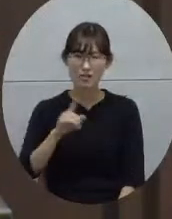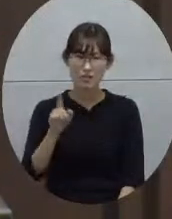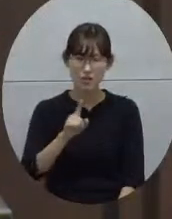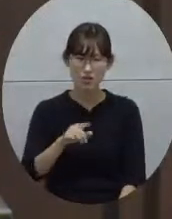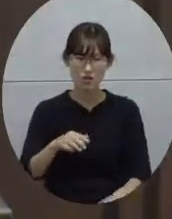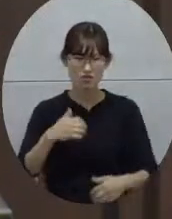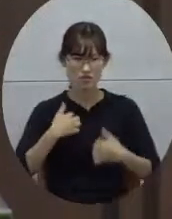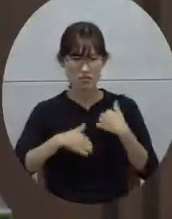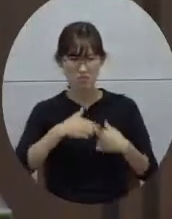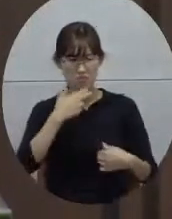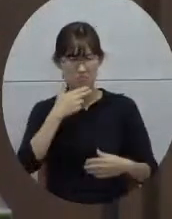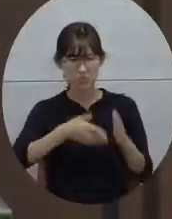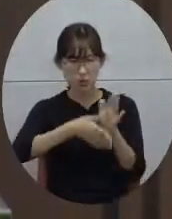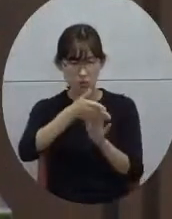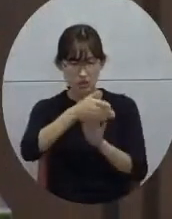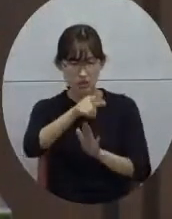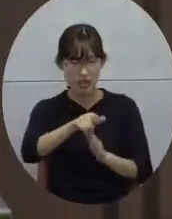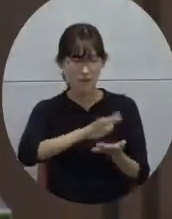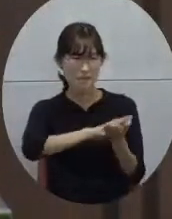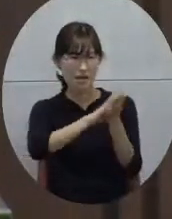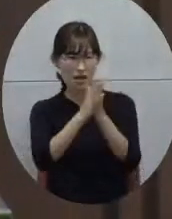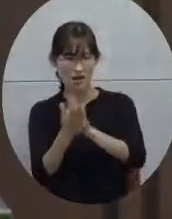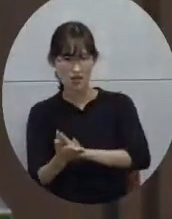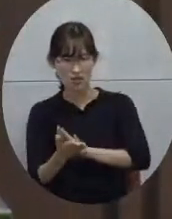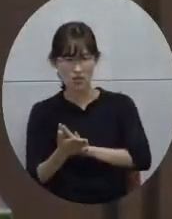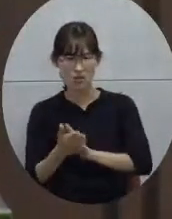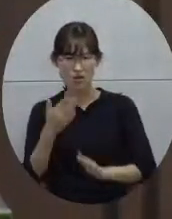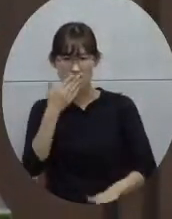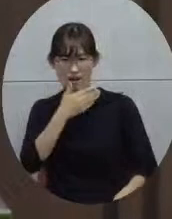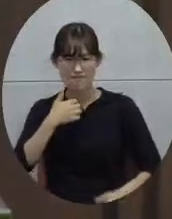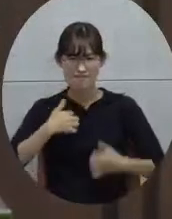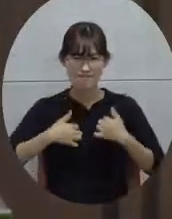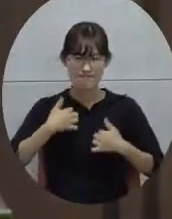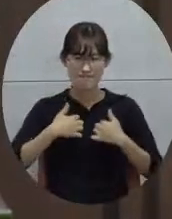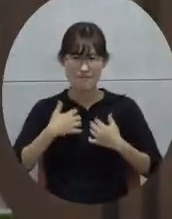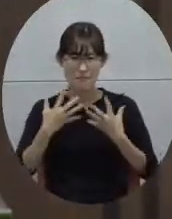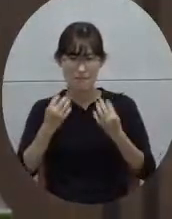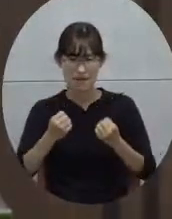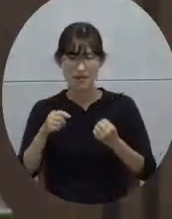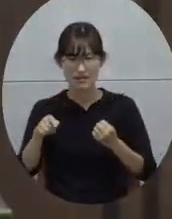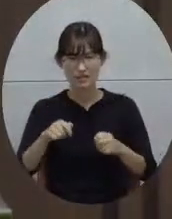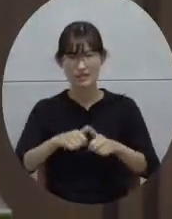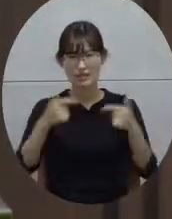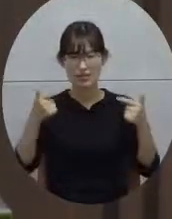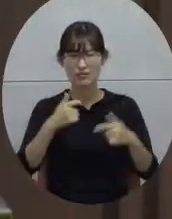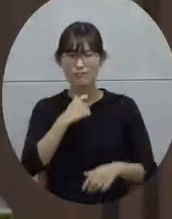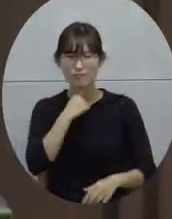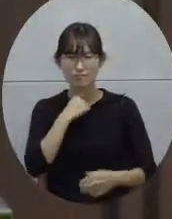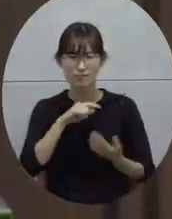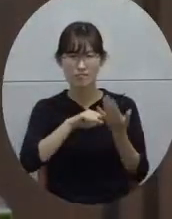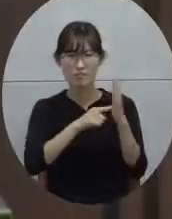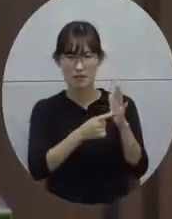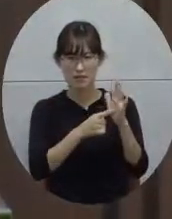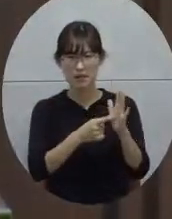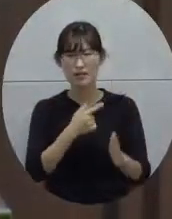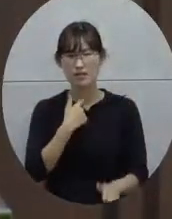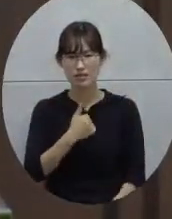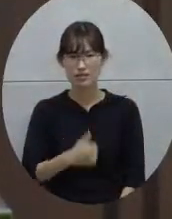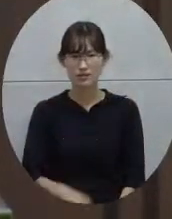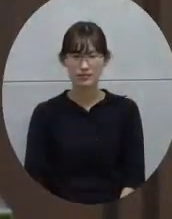청주를 꿀잼 도시로 만들겠다는 의지를 천명해 왔습니다. 지금